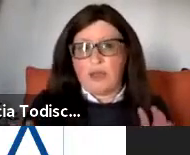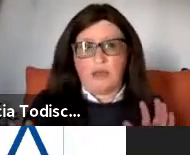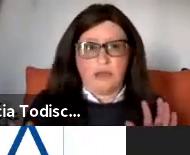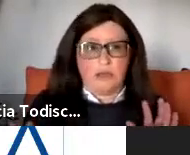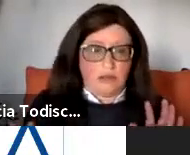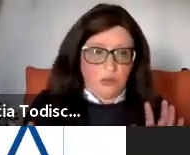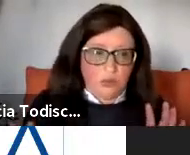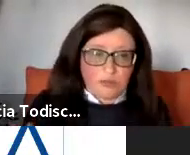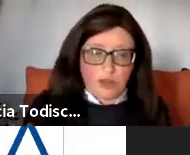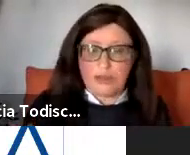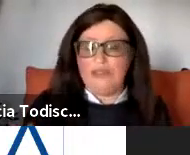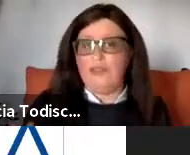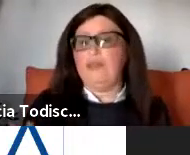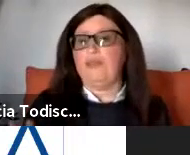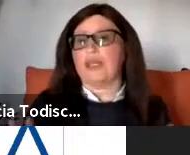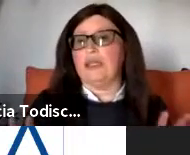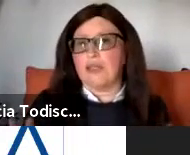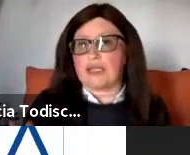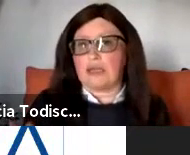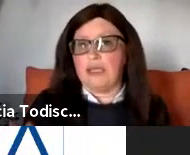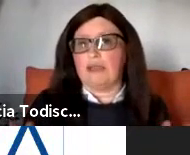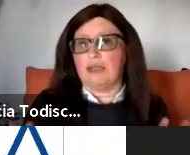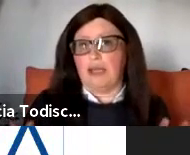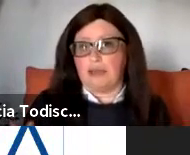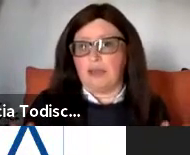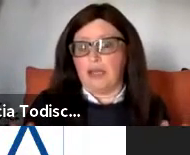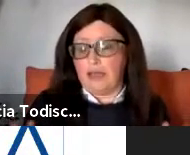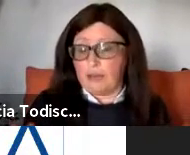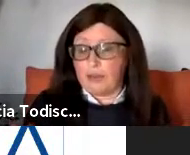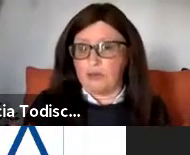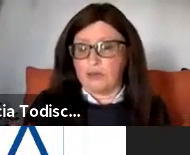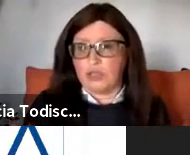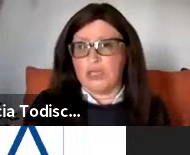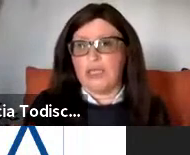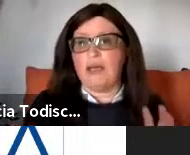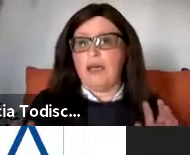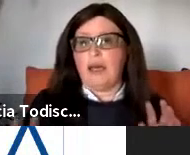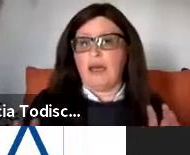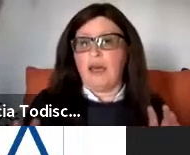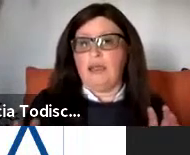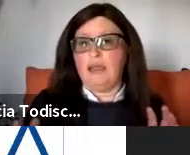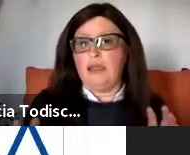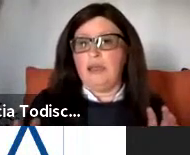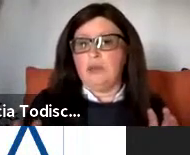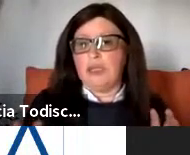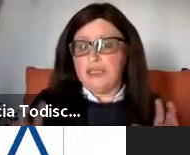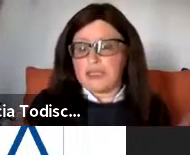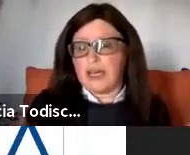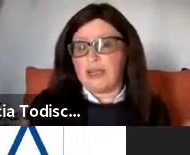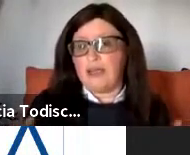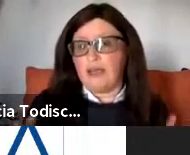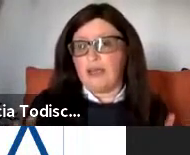sorde. Due modi di vivere diversamente la patologia e di